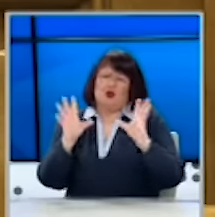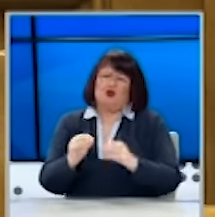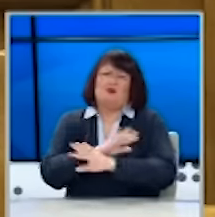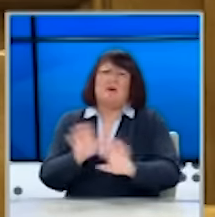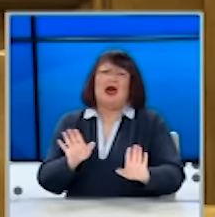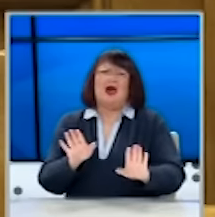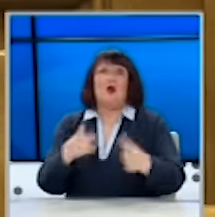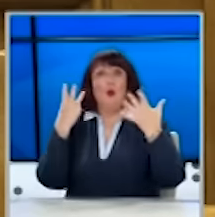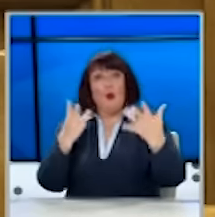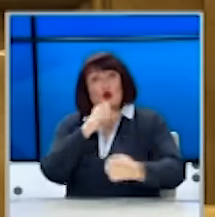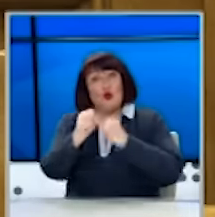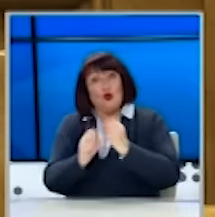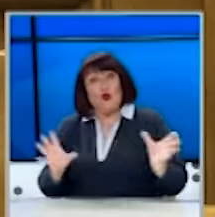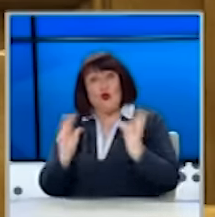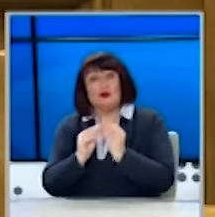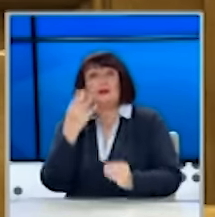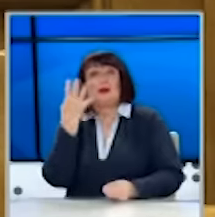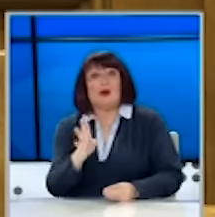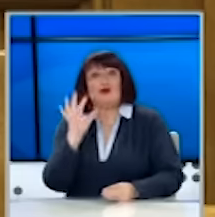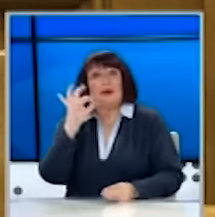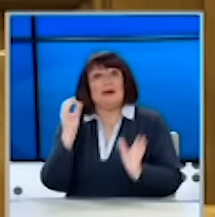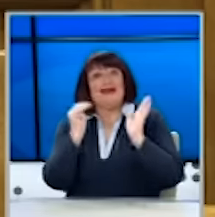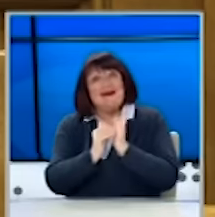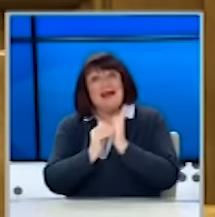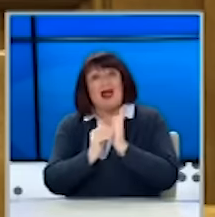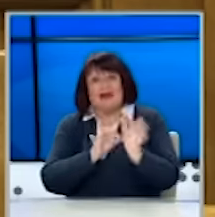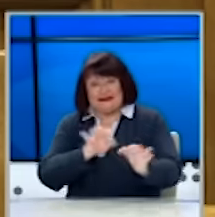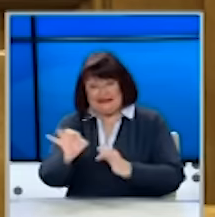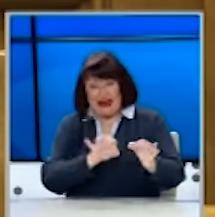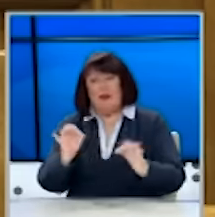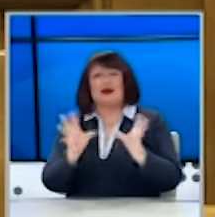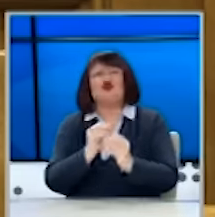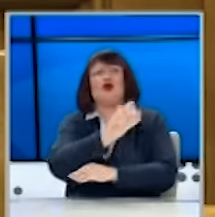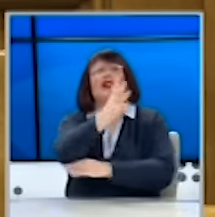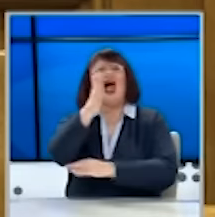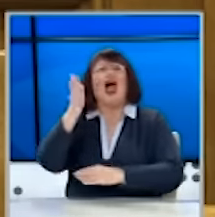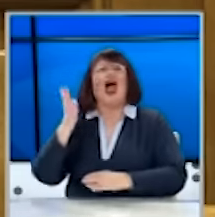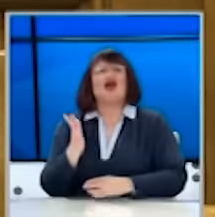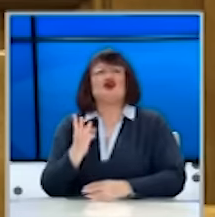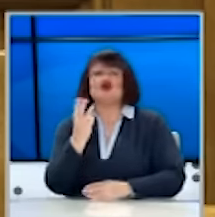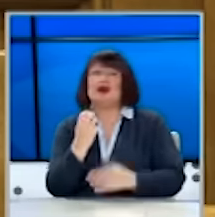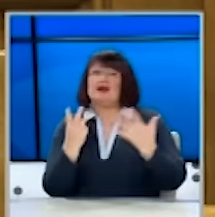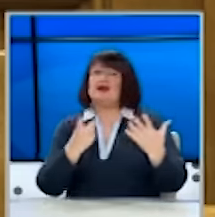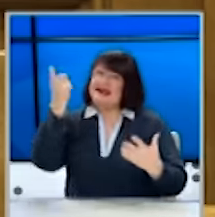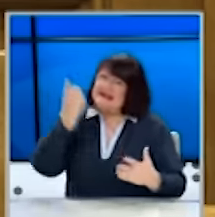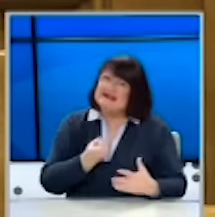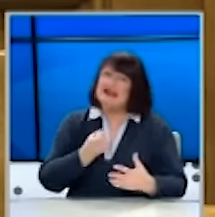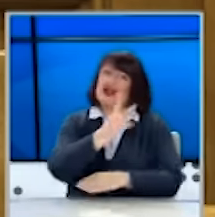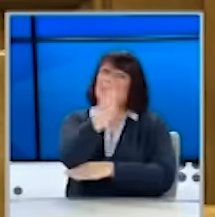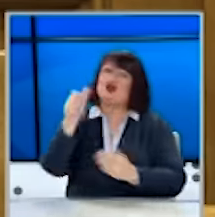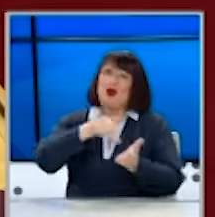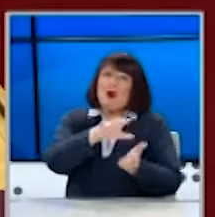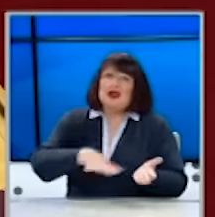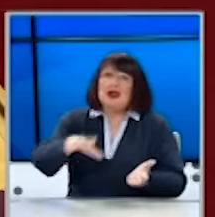χρόνια έχουν καεί πάνω από 450.000 στρέμματα δάσους, που είναι το 37% των δασών της